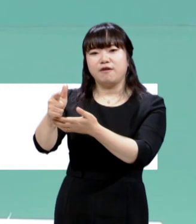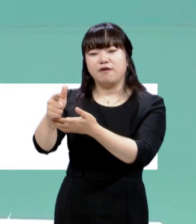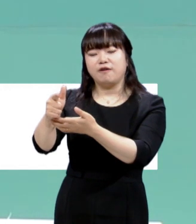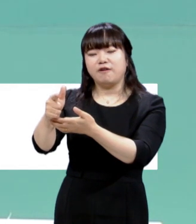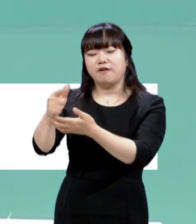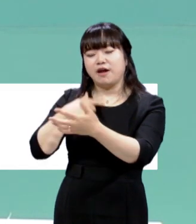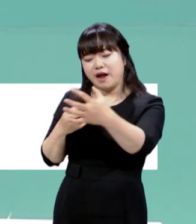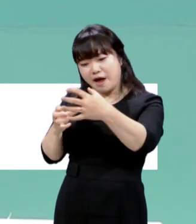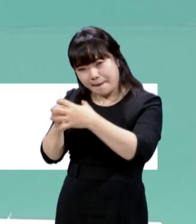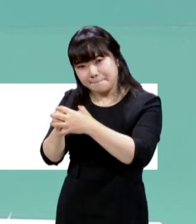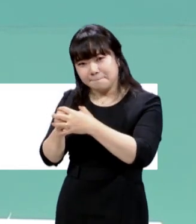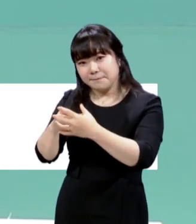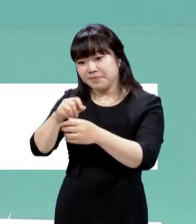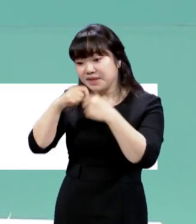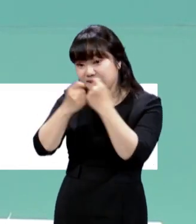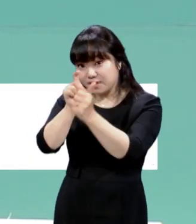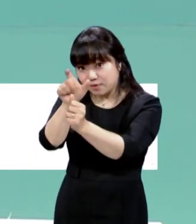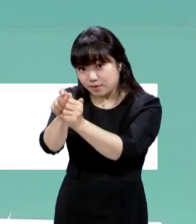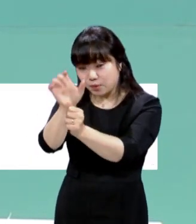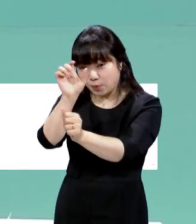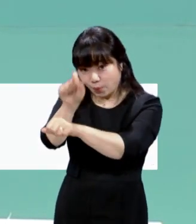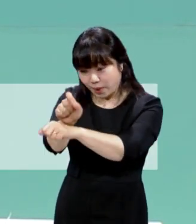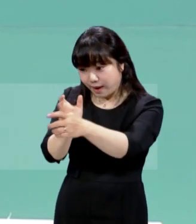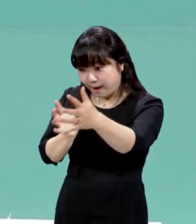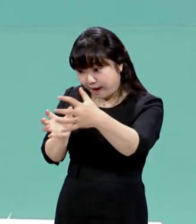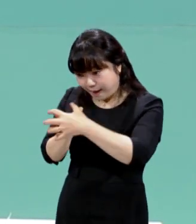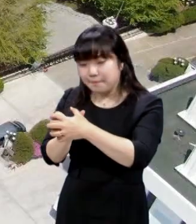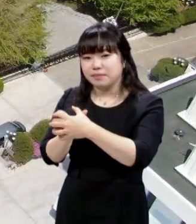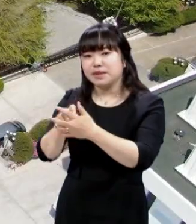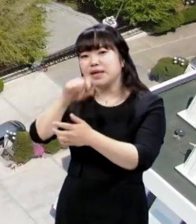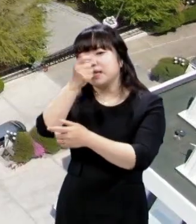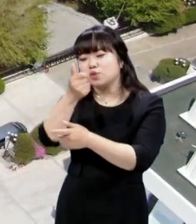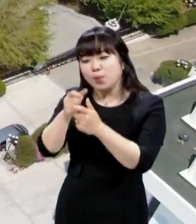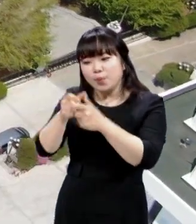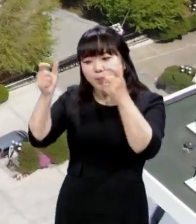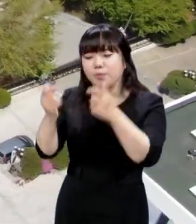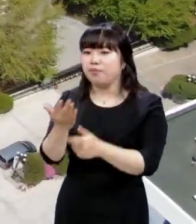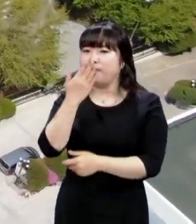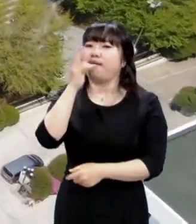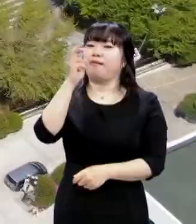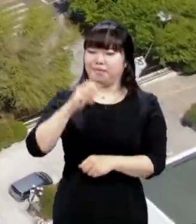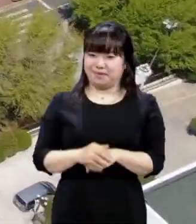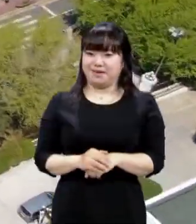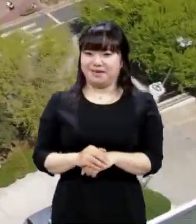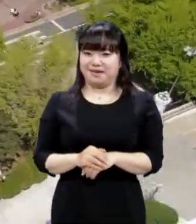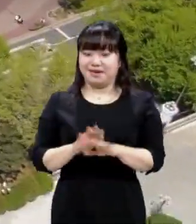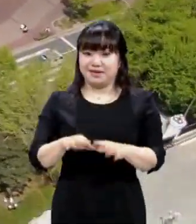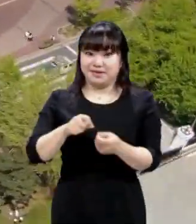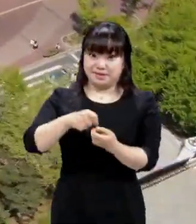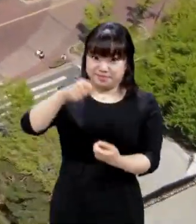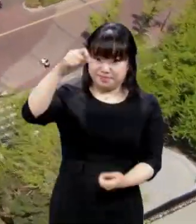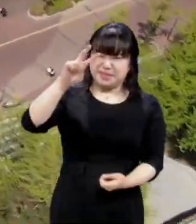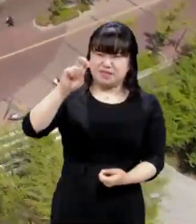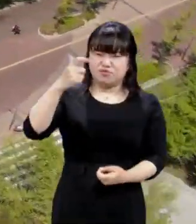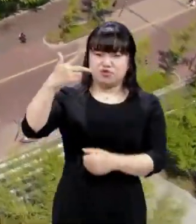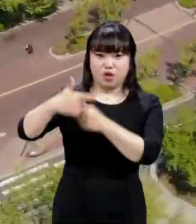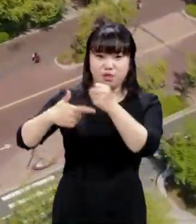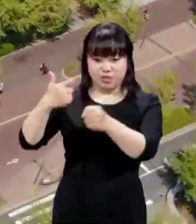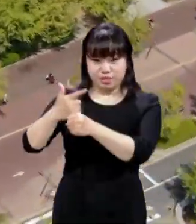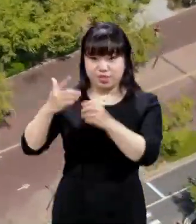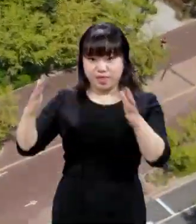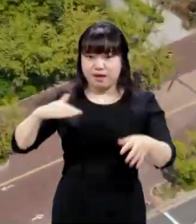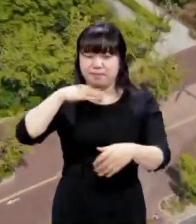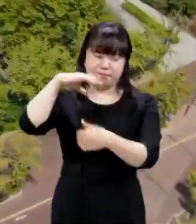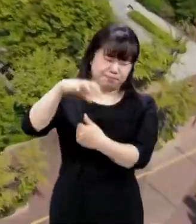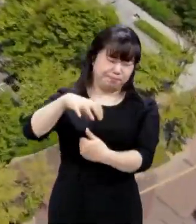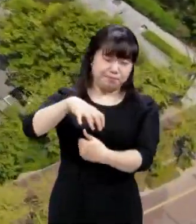확보하는 그런 노력을 기울인다면 은 26년만에 고도 제한이 폐지된 어린이대공원